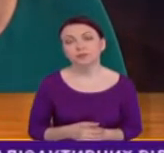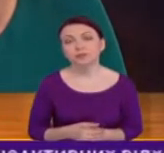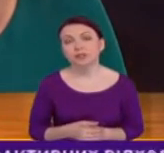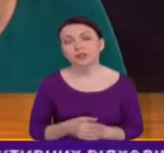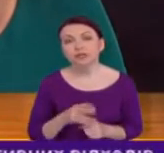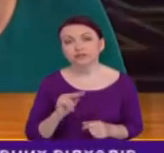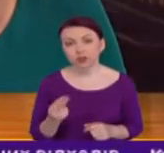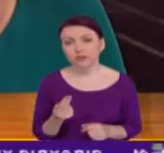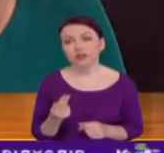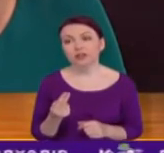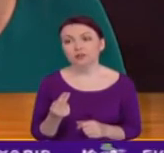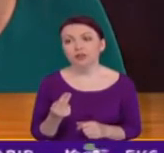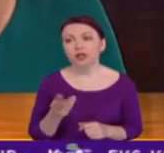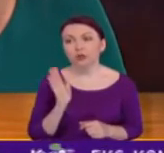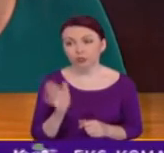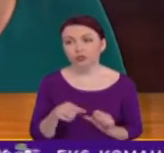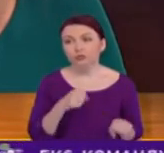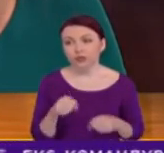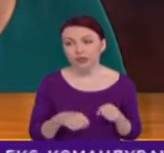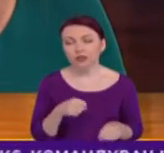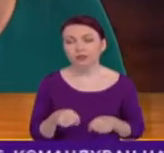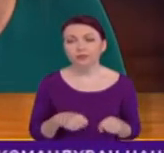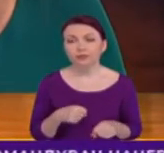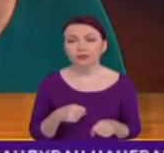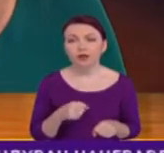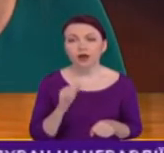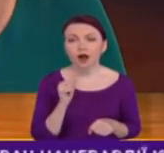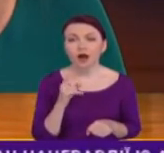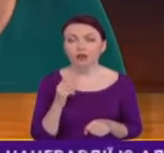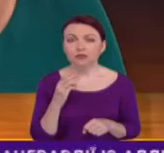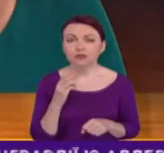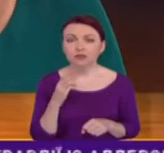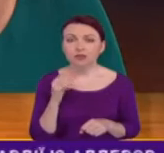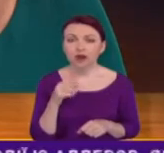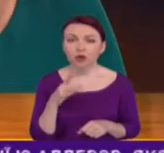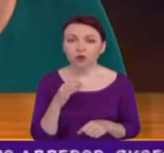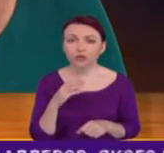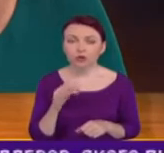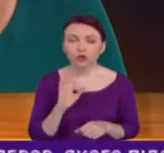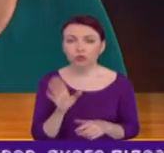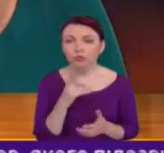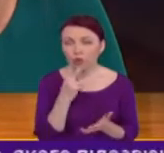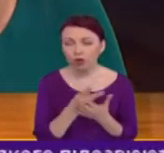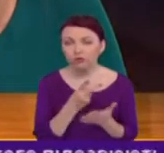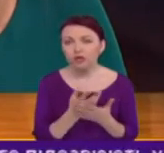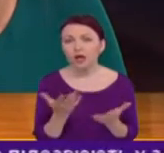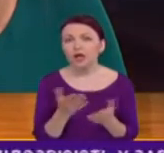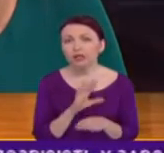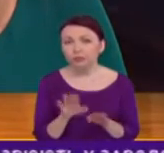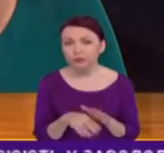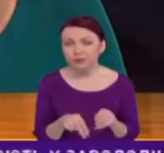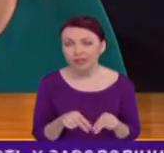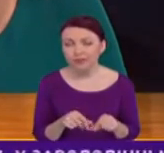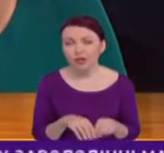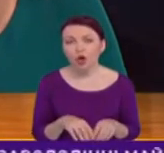В четвер ми будемо їхати, Анна Старостенко буде показувати, що які підземні комунікації